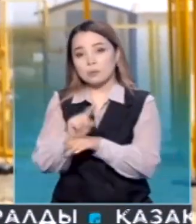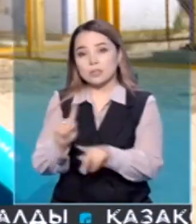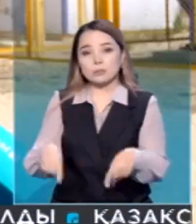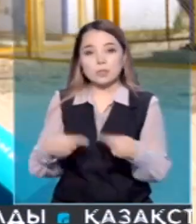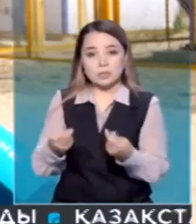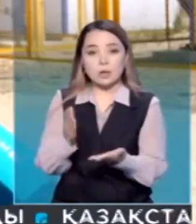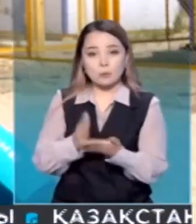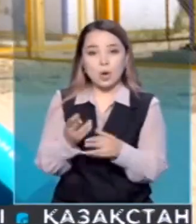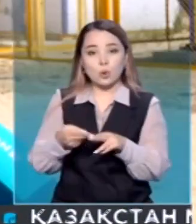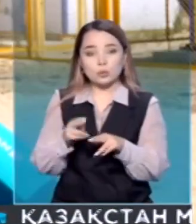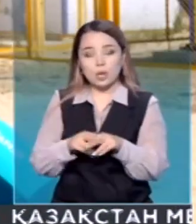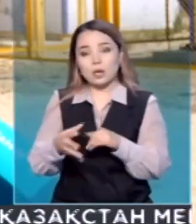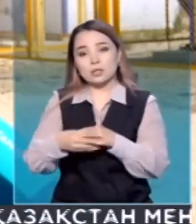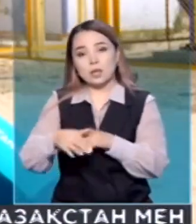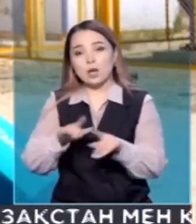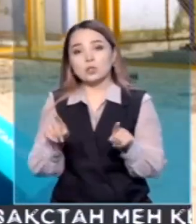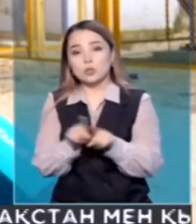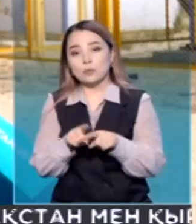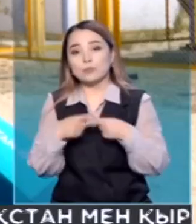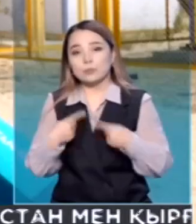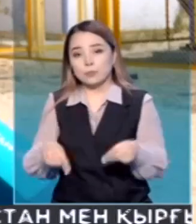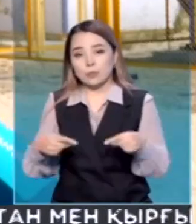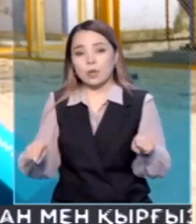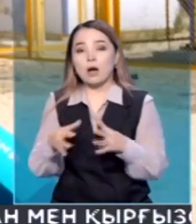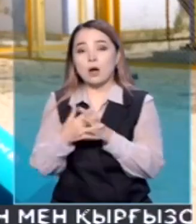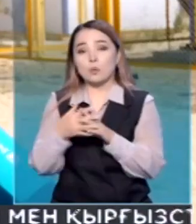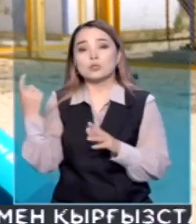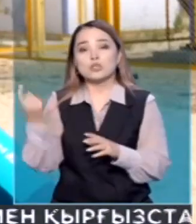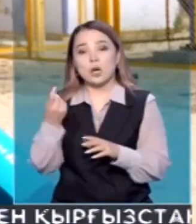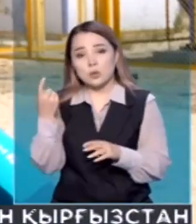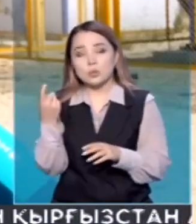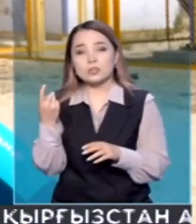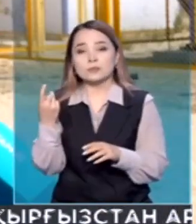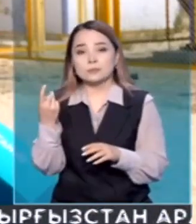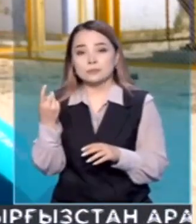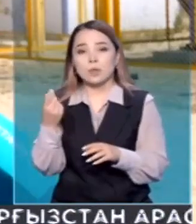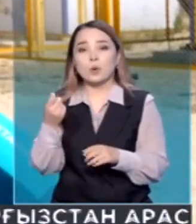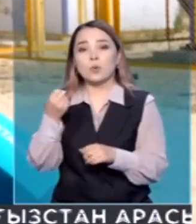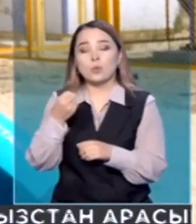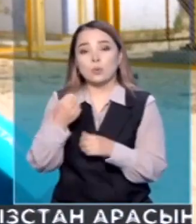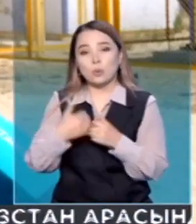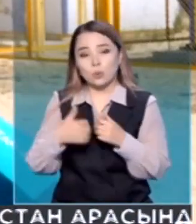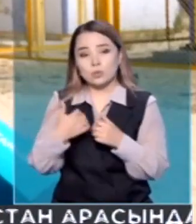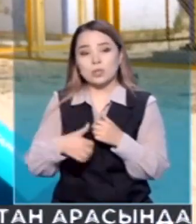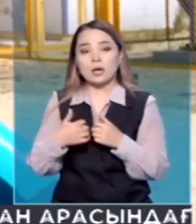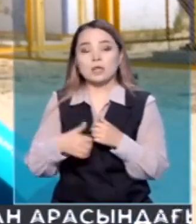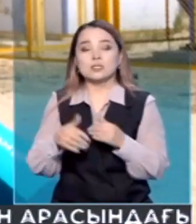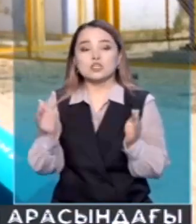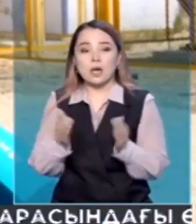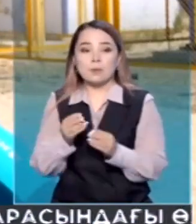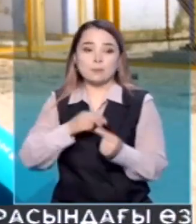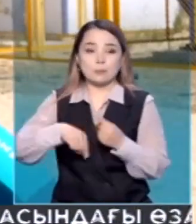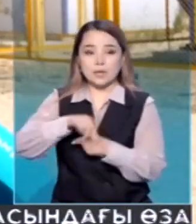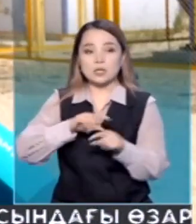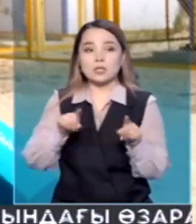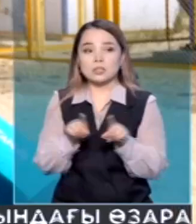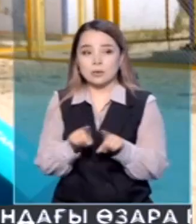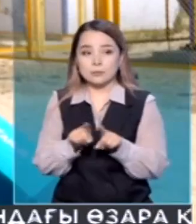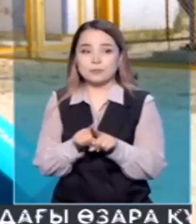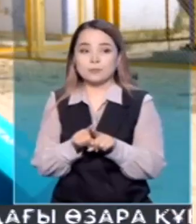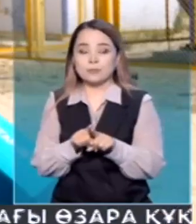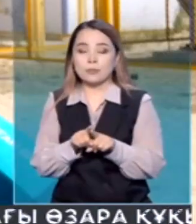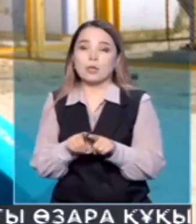берген еді. Елді мекендік жерлерге ауыл шаруашылық, орта және шағын орта